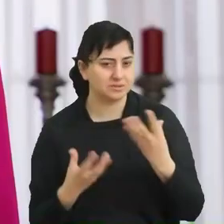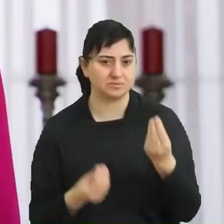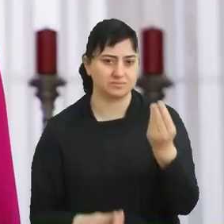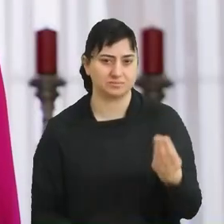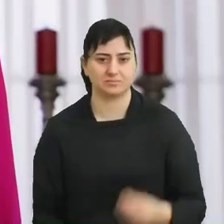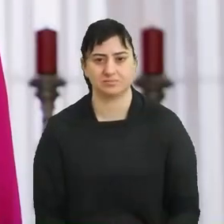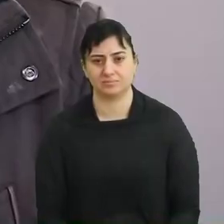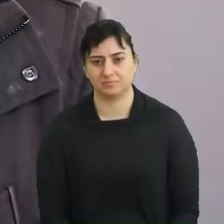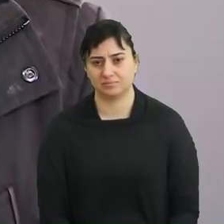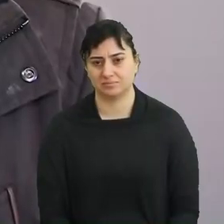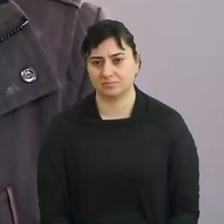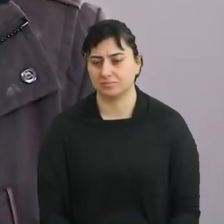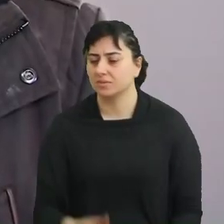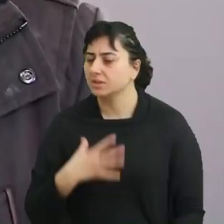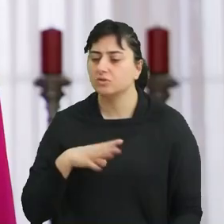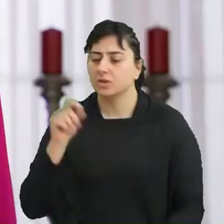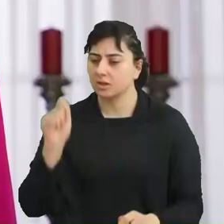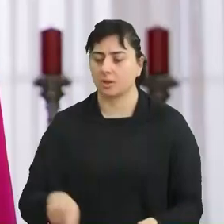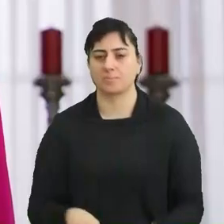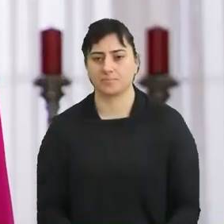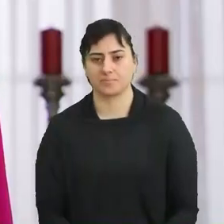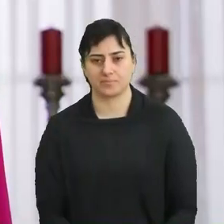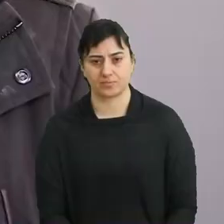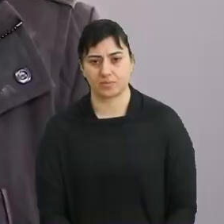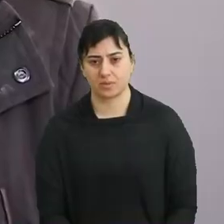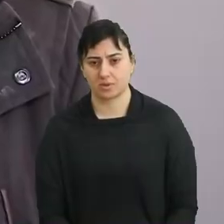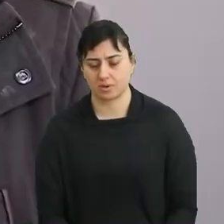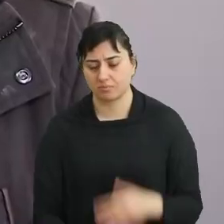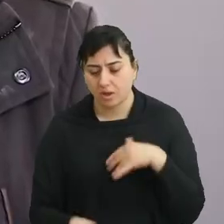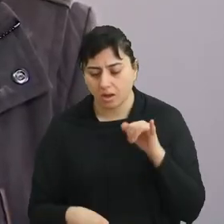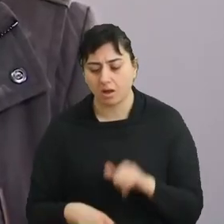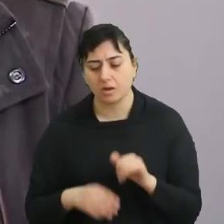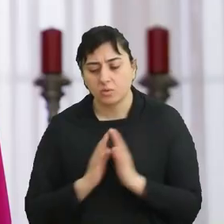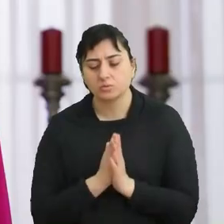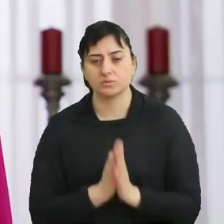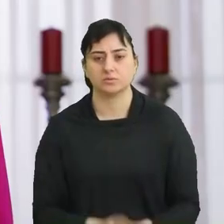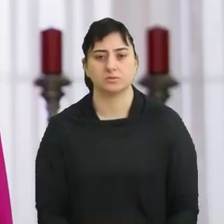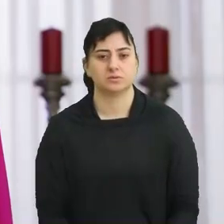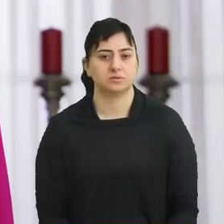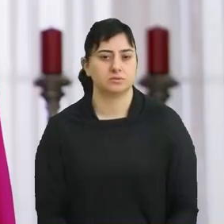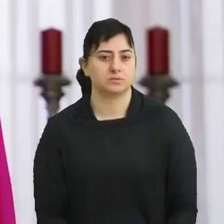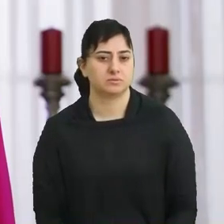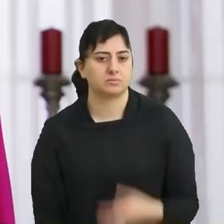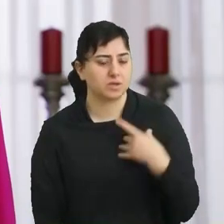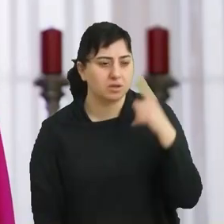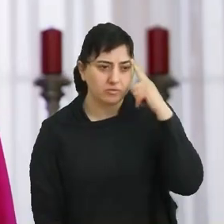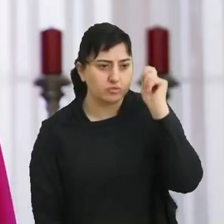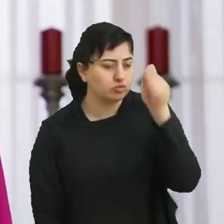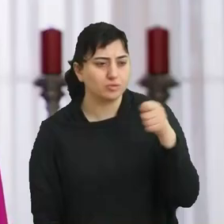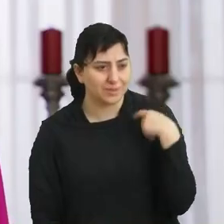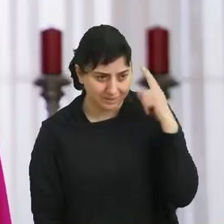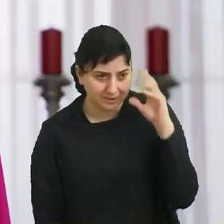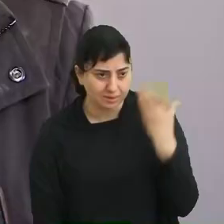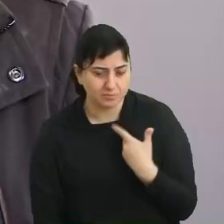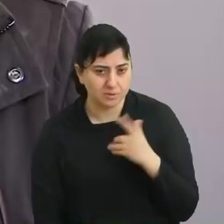diye. Ne yapmak istiyorsan yap. Ben her şeyi hak ettim Rüyam. Ya ben niye senin kafana vurayım? Deli